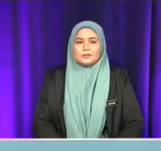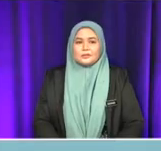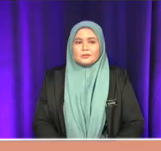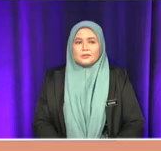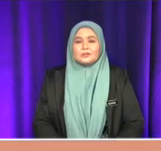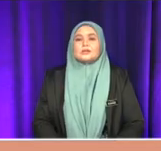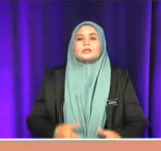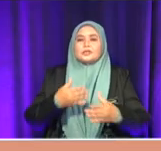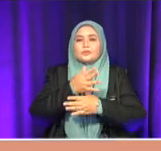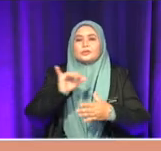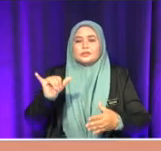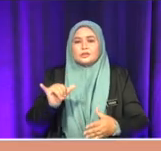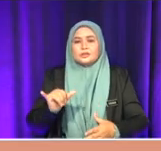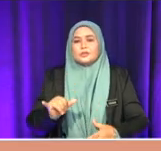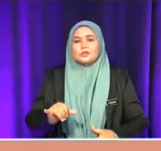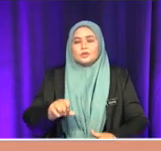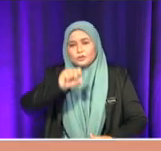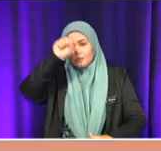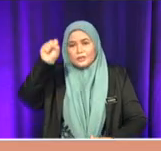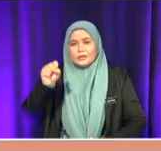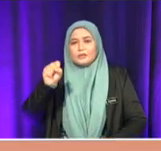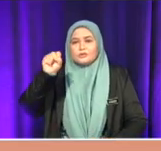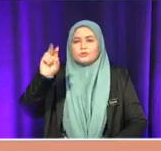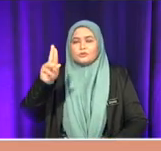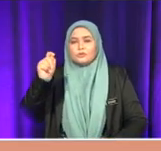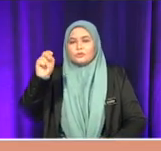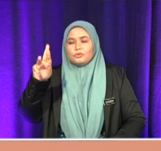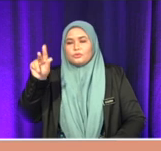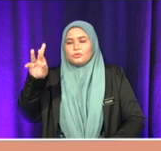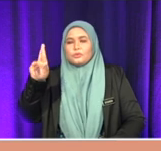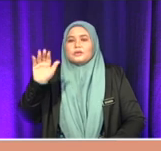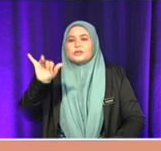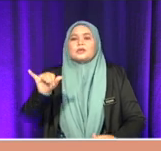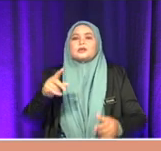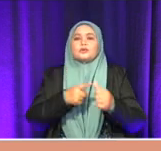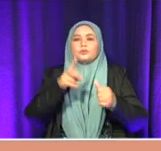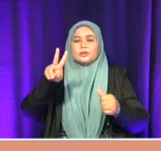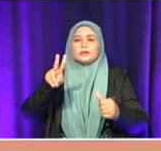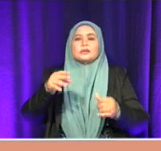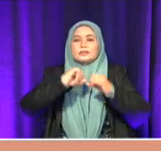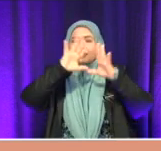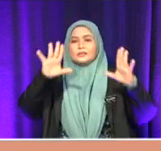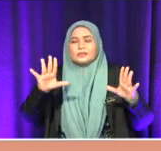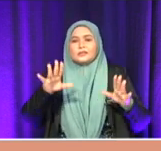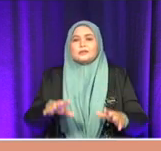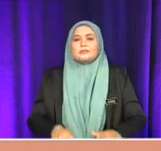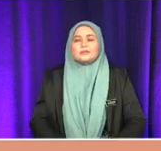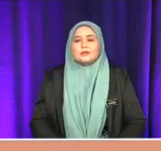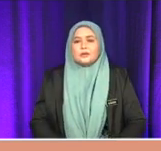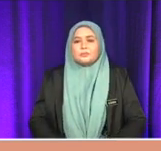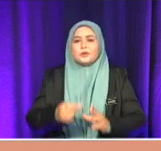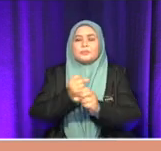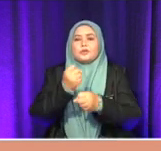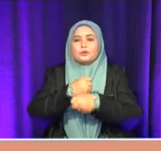seterusnya soal dan struktur yang kedua jelaskan matlamat utama pembentukan kbsr dan